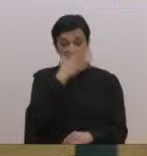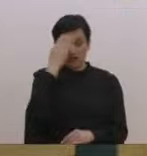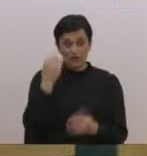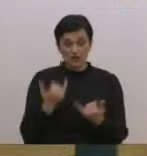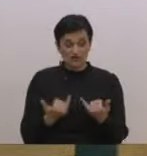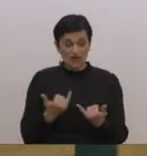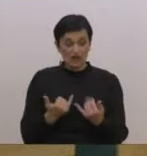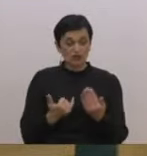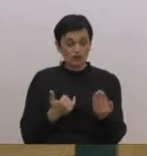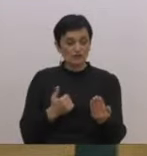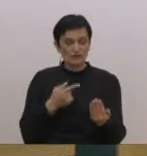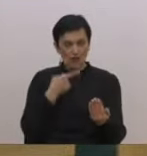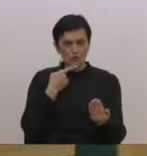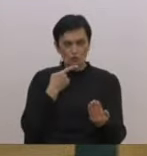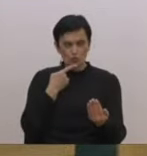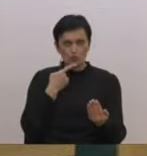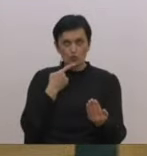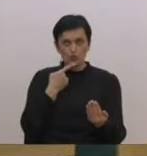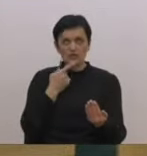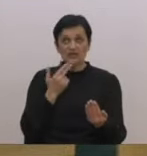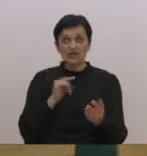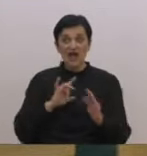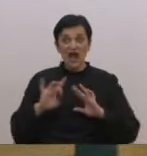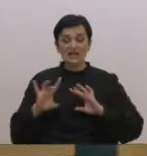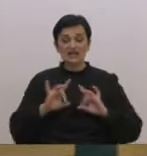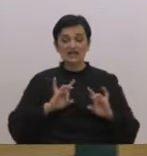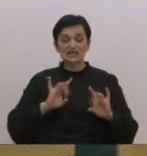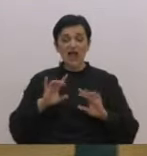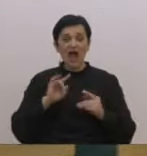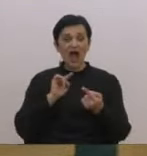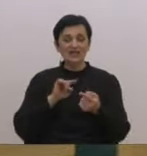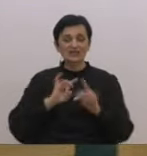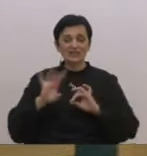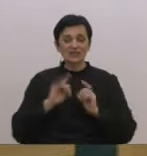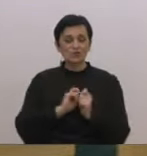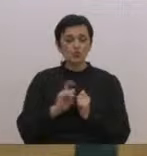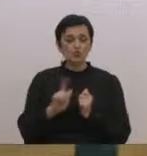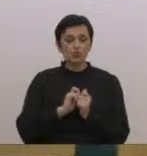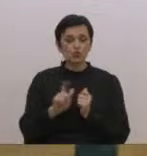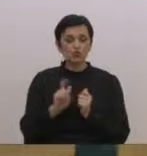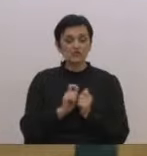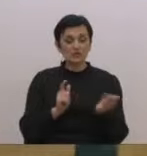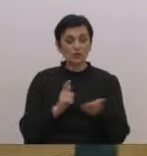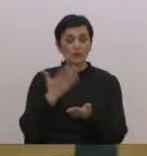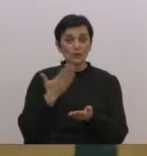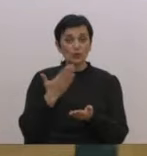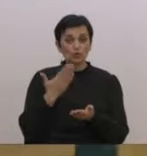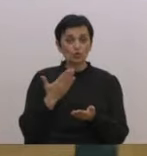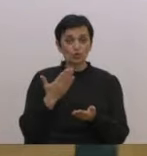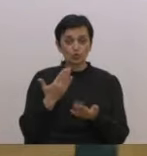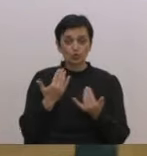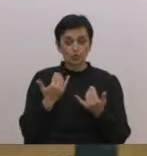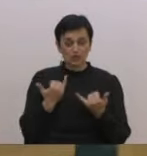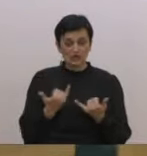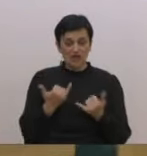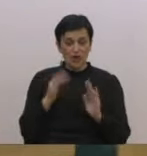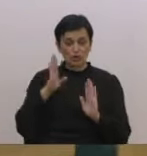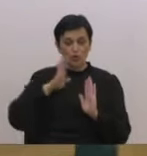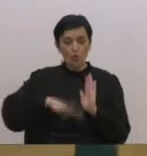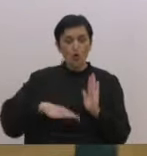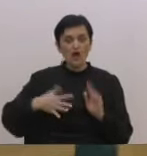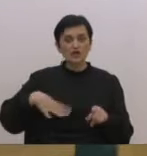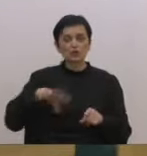როგორც თქვენ უმტკიცებთ ყველას და რეკლამებში, ფანტი რეკლამებში ფულსაც რომ მიხდით, თუ დღეს უარესი ქვეყანა გვაქვს, მაშინ როგორ